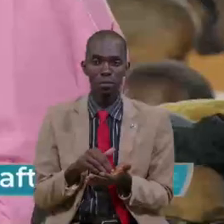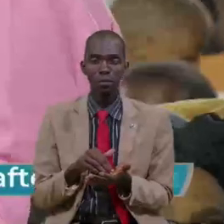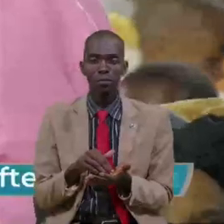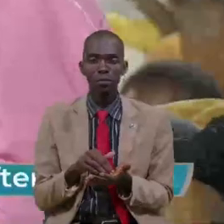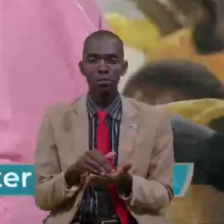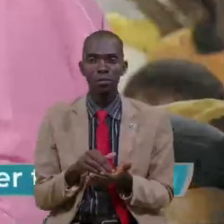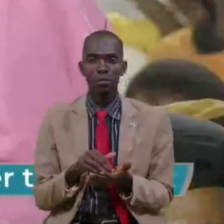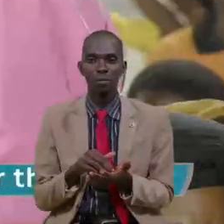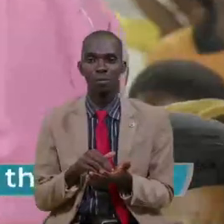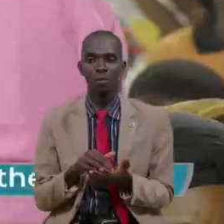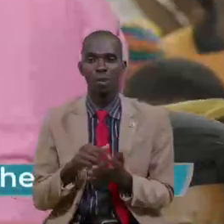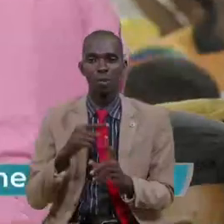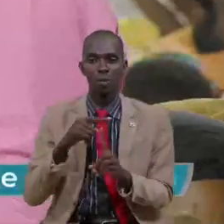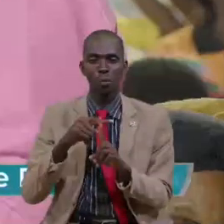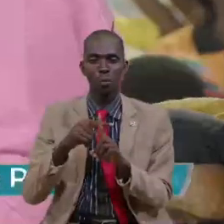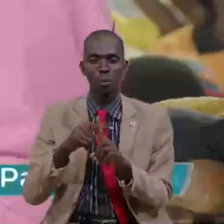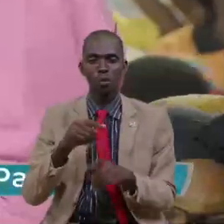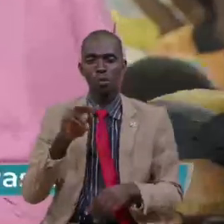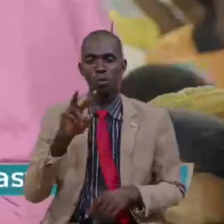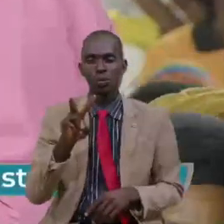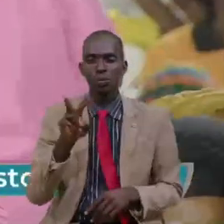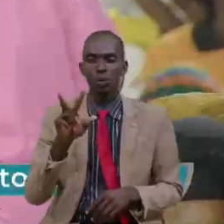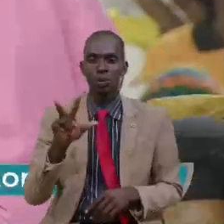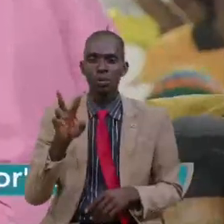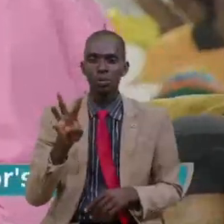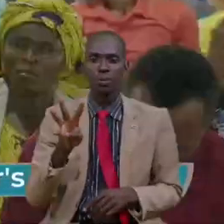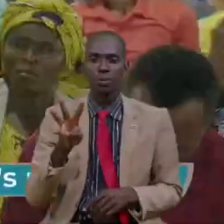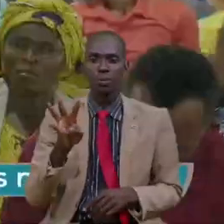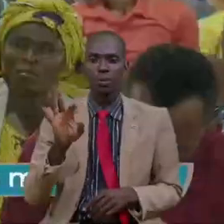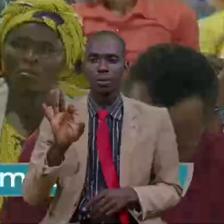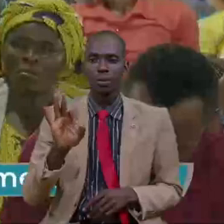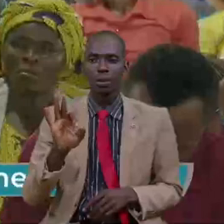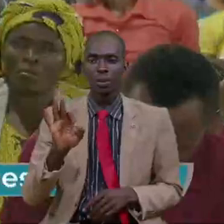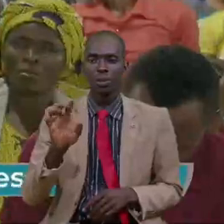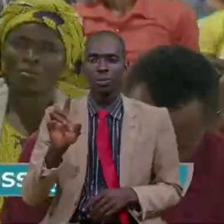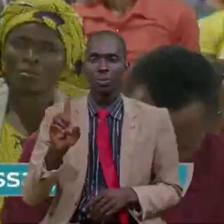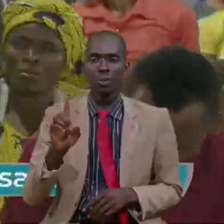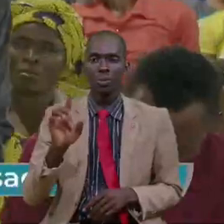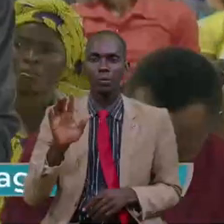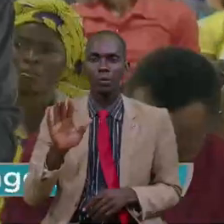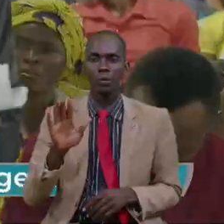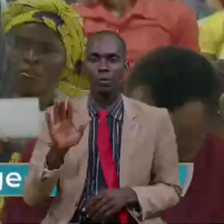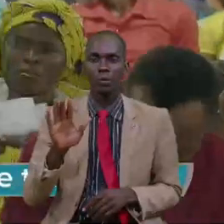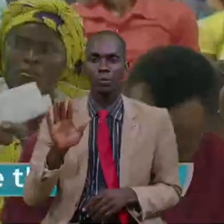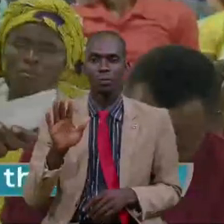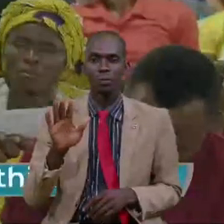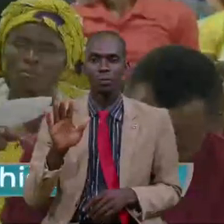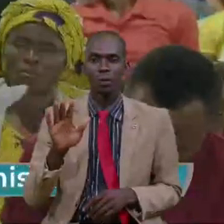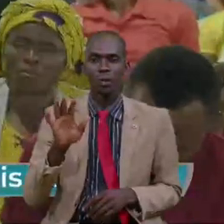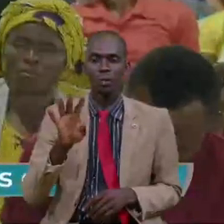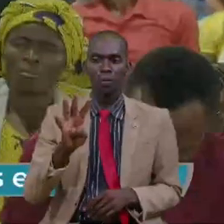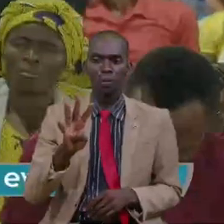92, 63. C'est un numéro WhatsApp, plus 234, 91, 54, 44,